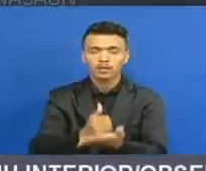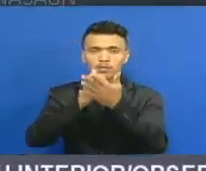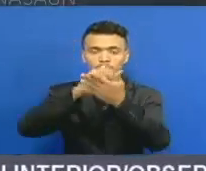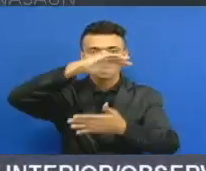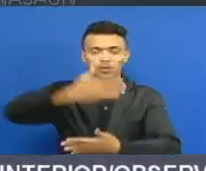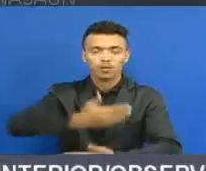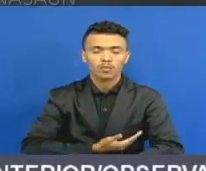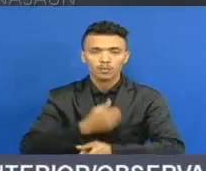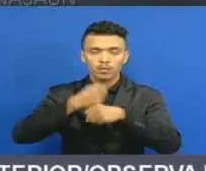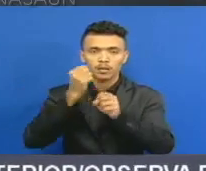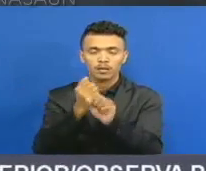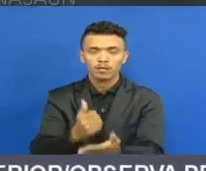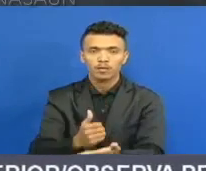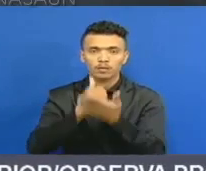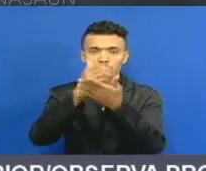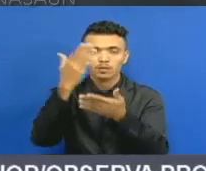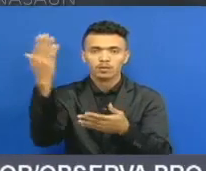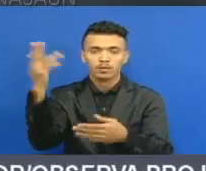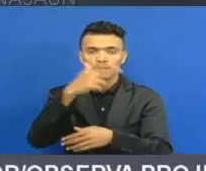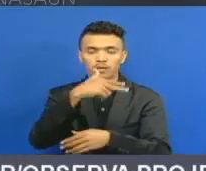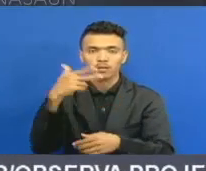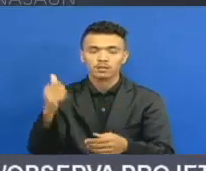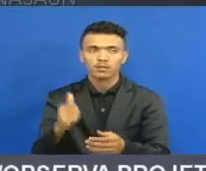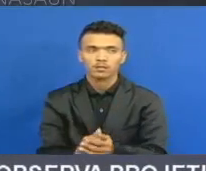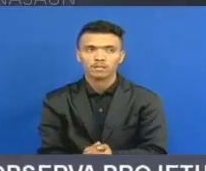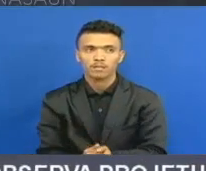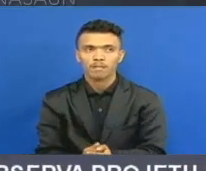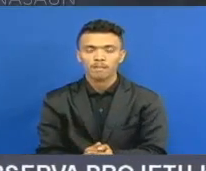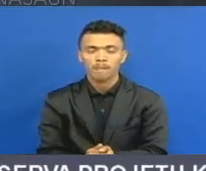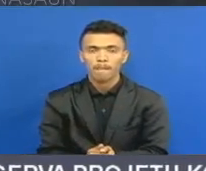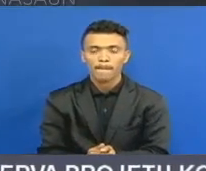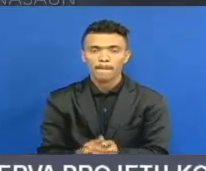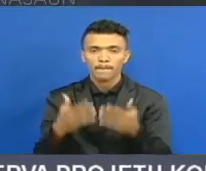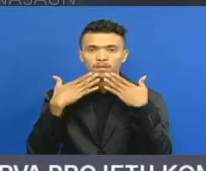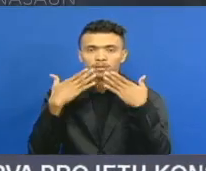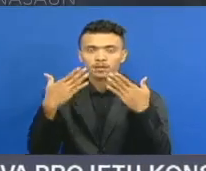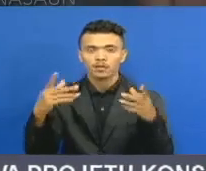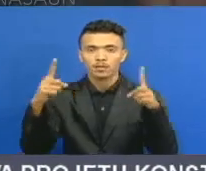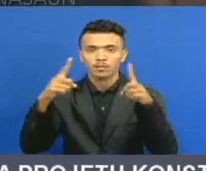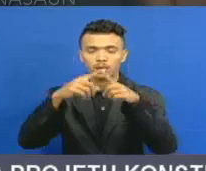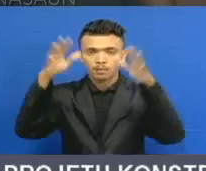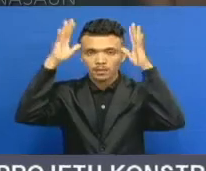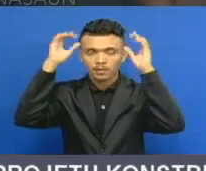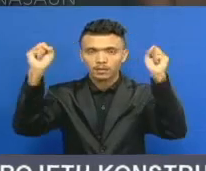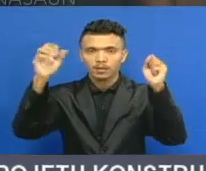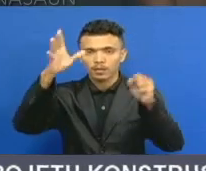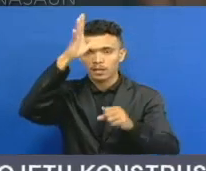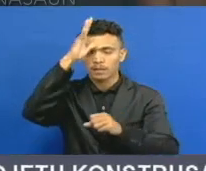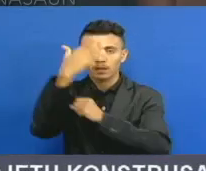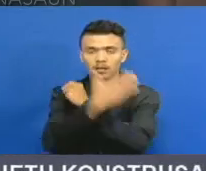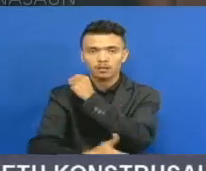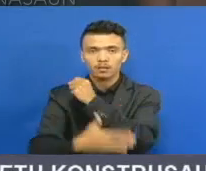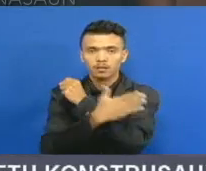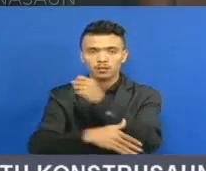halo tratamento e a Indonésia. Obrigado, ba, Presidente, ba, Aman Assam Timor-Leste, com